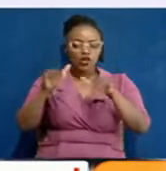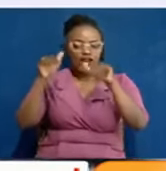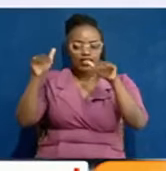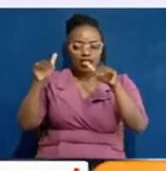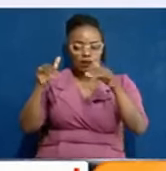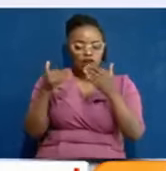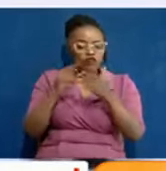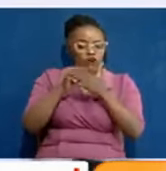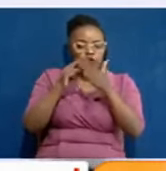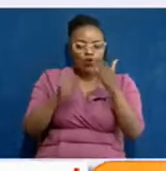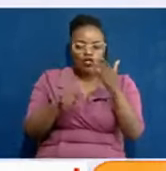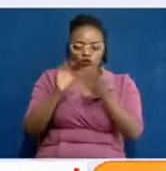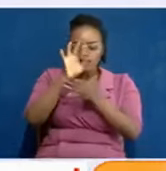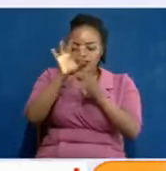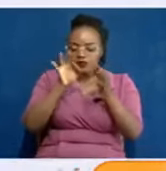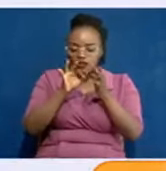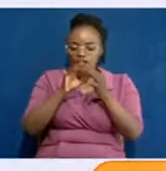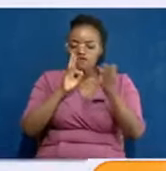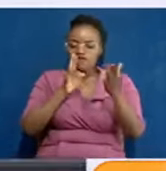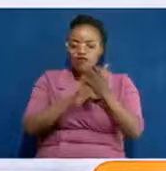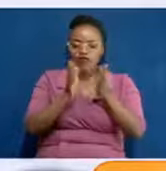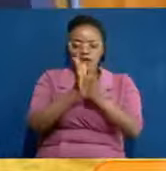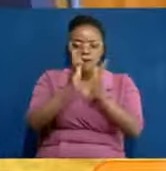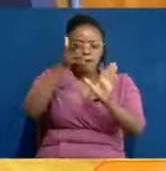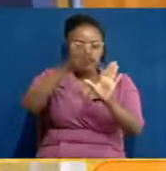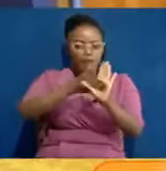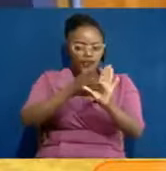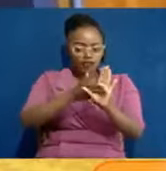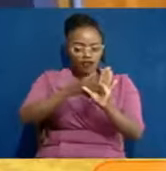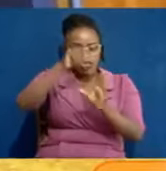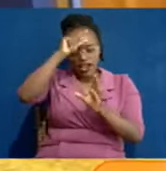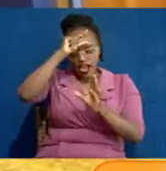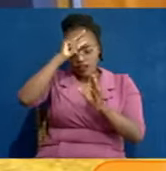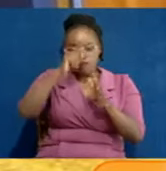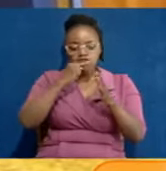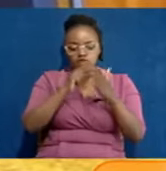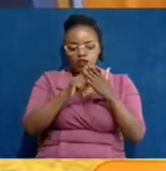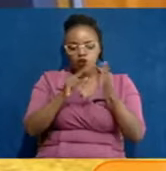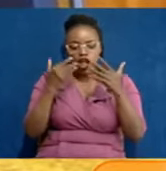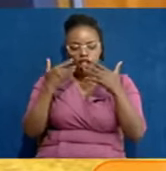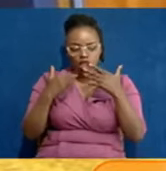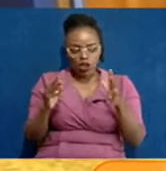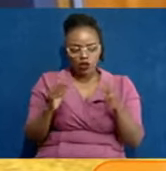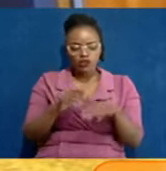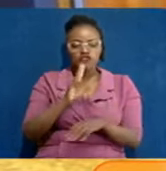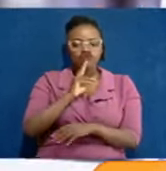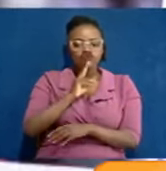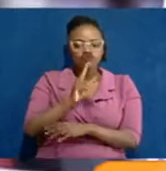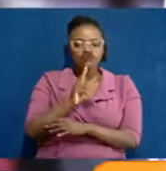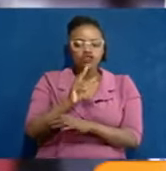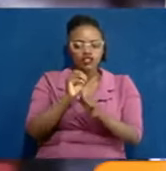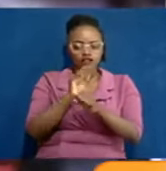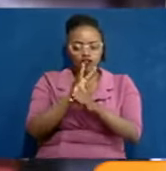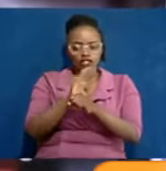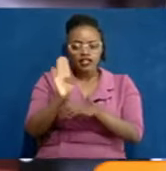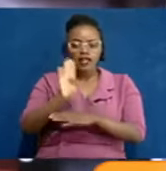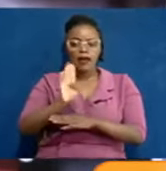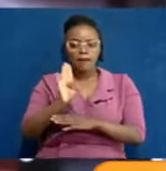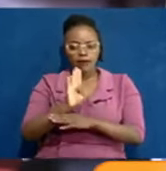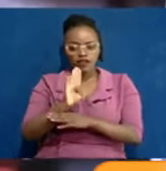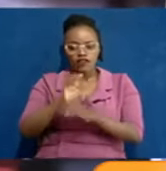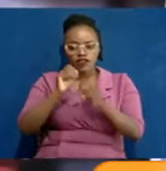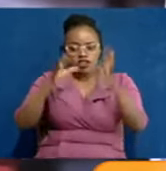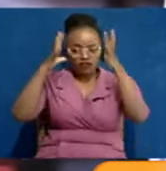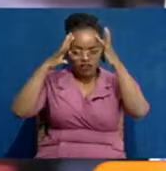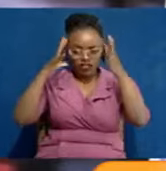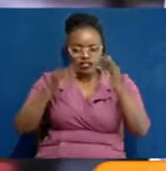on what was the outcome of the public participation. Serikali ikisema itapoteza shilingi bilioni 214 zaidi ikiwa